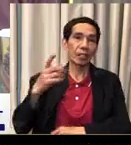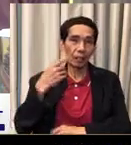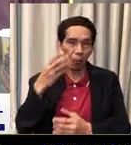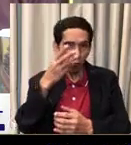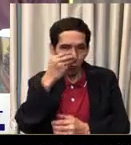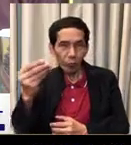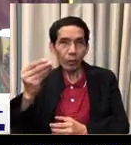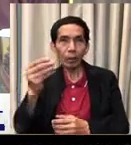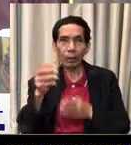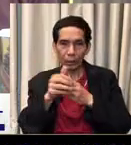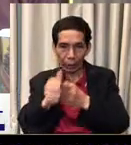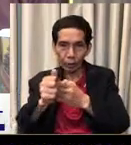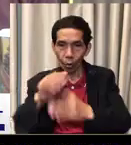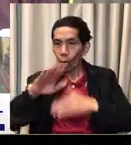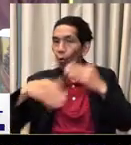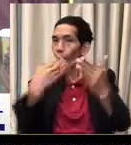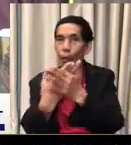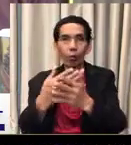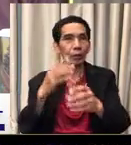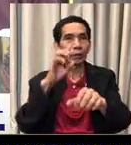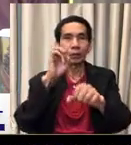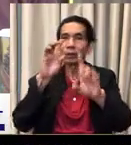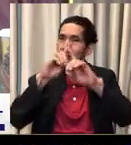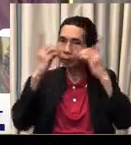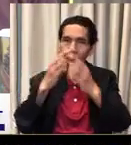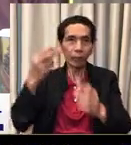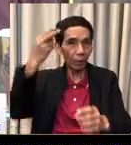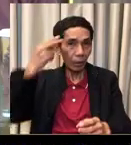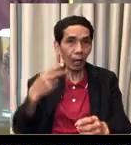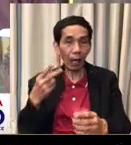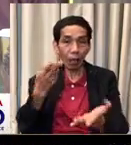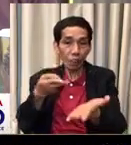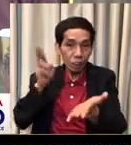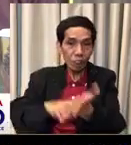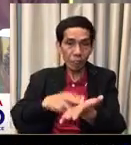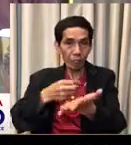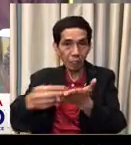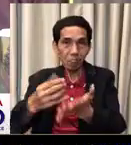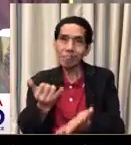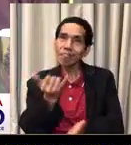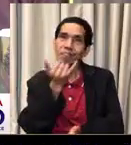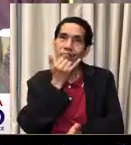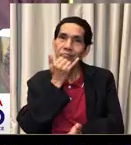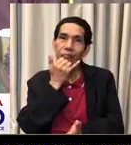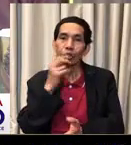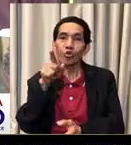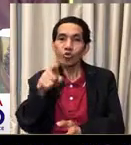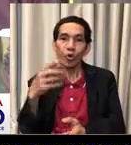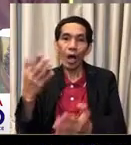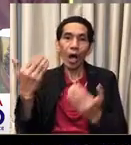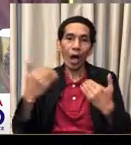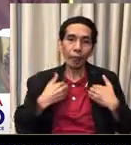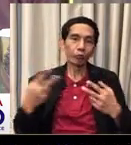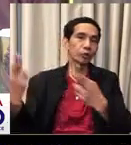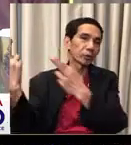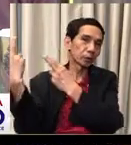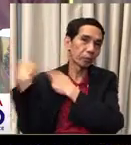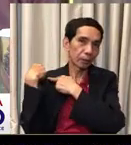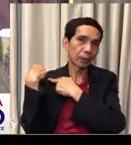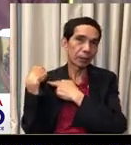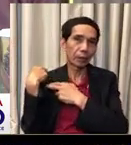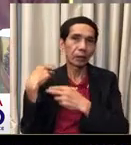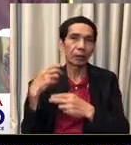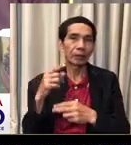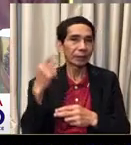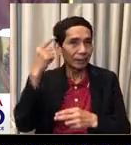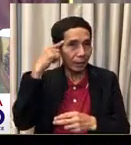pero guided lahat ng department head. Pag ako nakapirma ng mali, may pananagutan ka. The